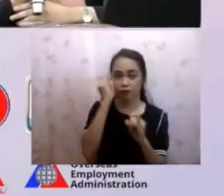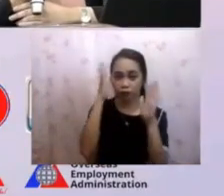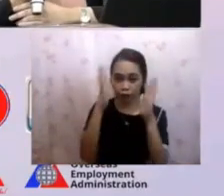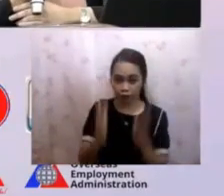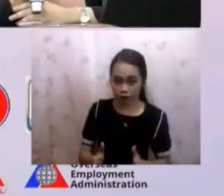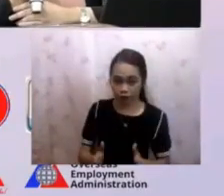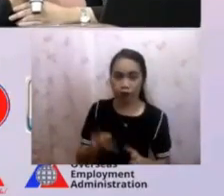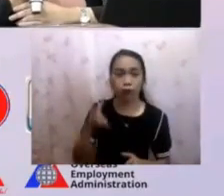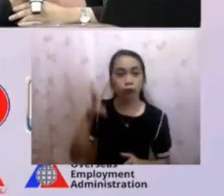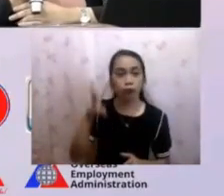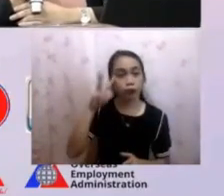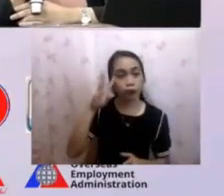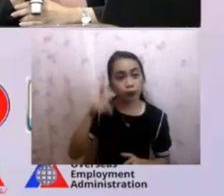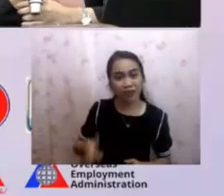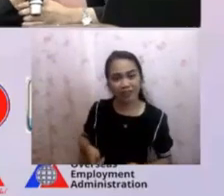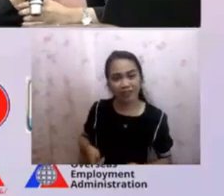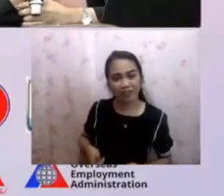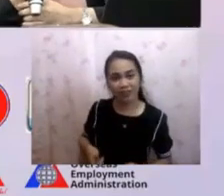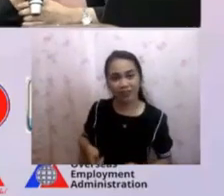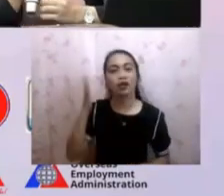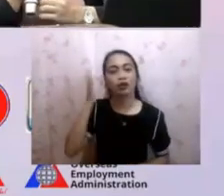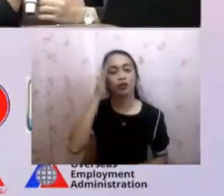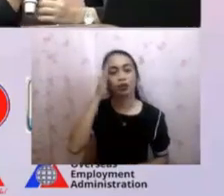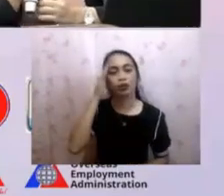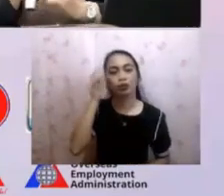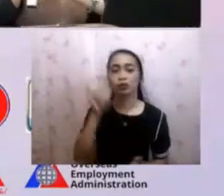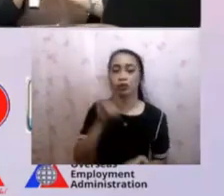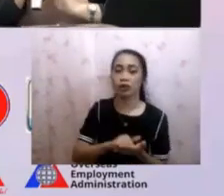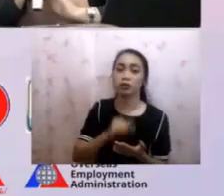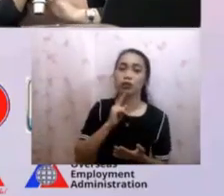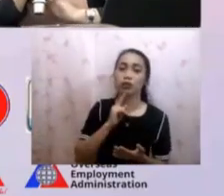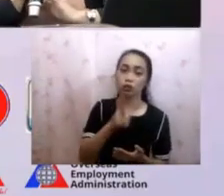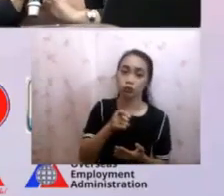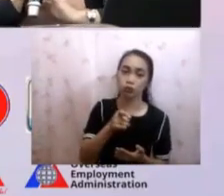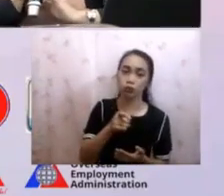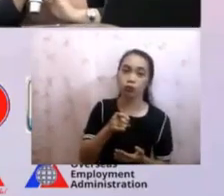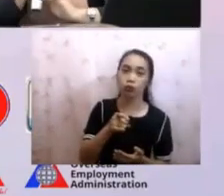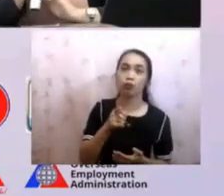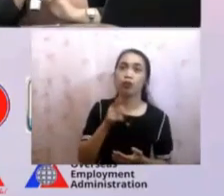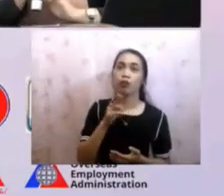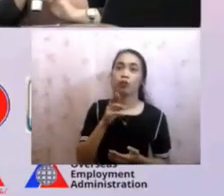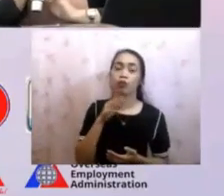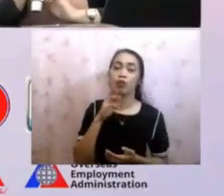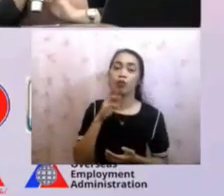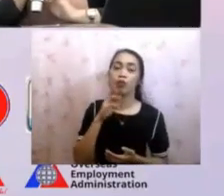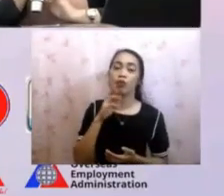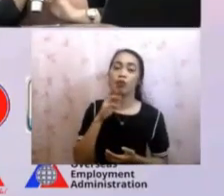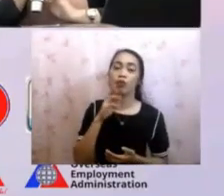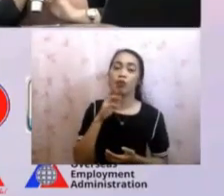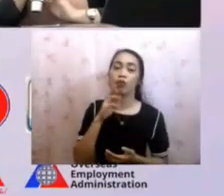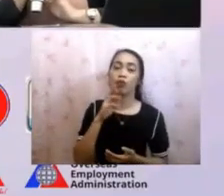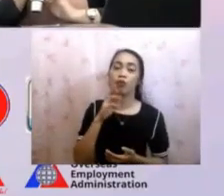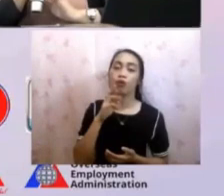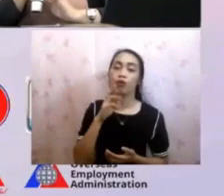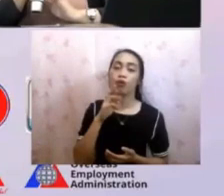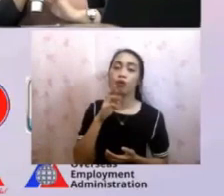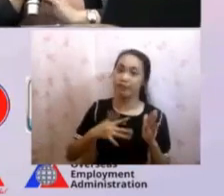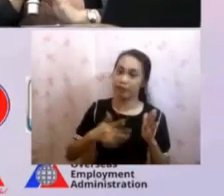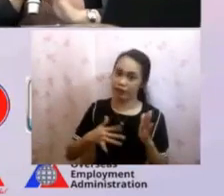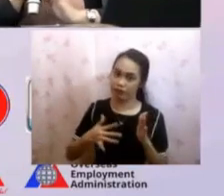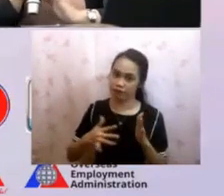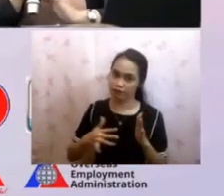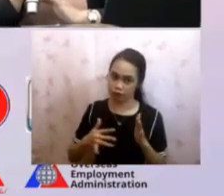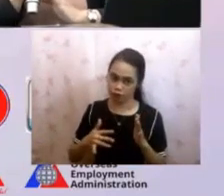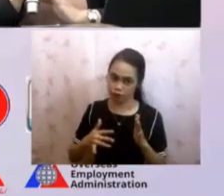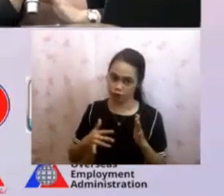Dili kay sige siya istorya na ikaw anarasad ka, sige siya smile or plain and simple. Be interactive and then